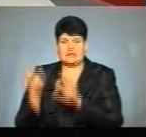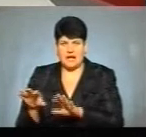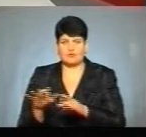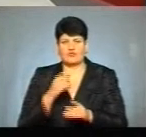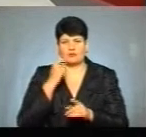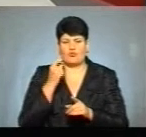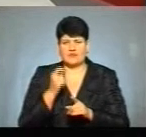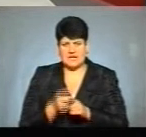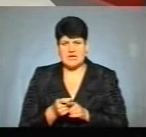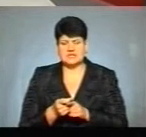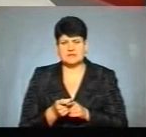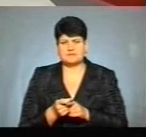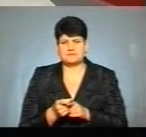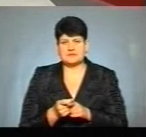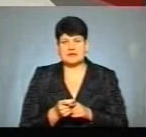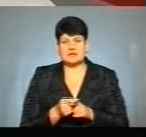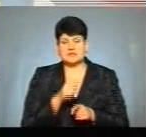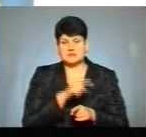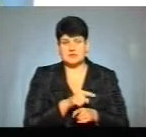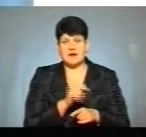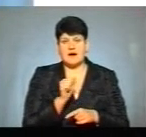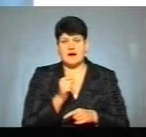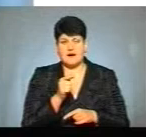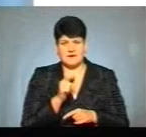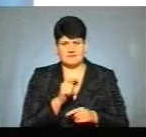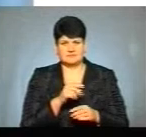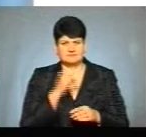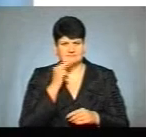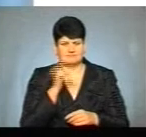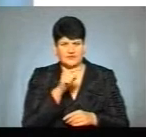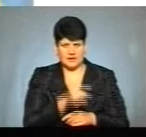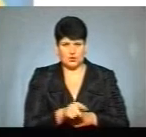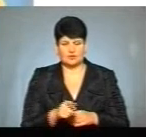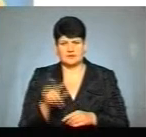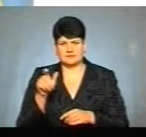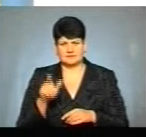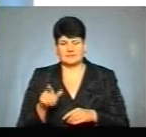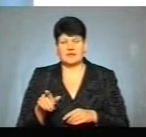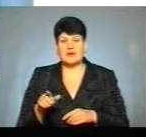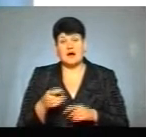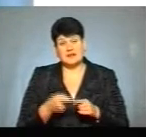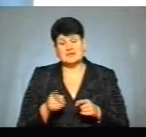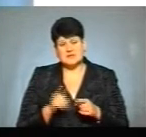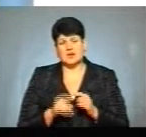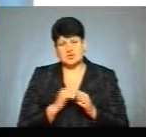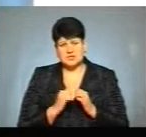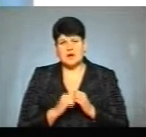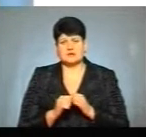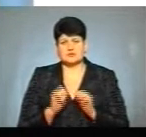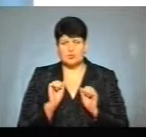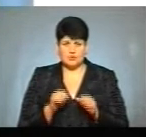з агресора на жертву, але дуже часто це такий сценарій, який